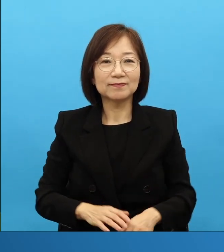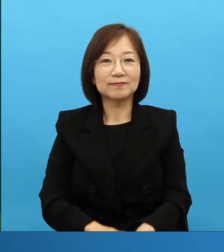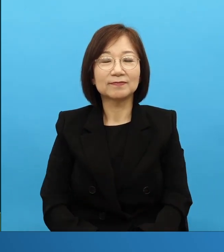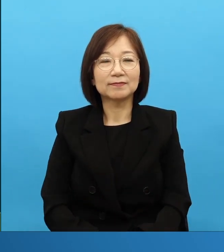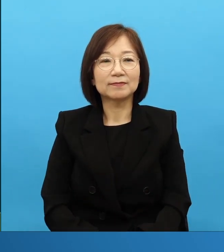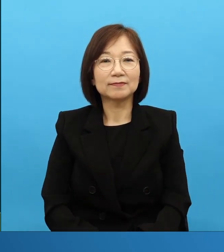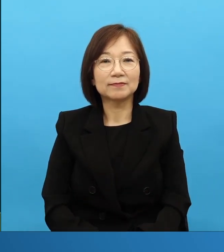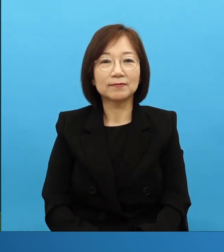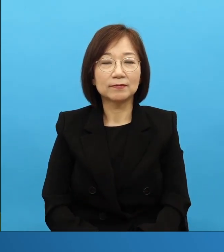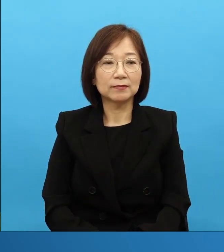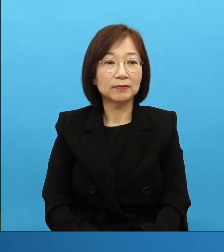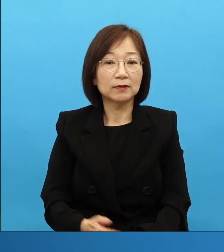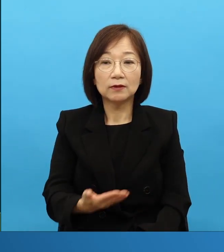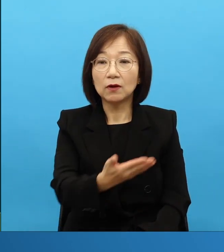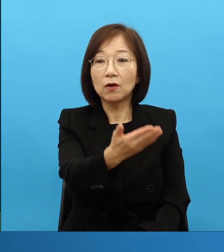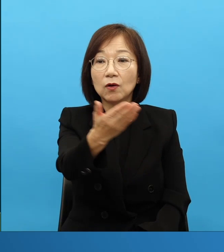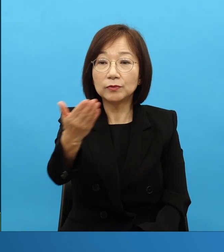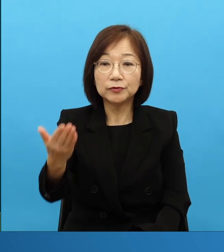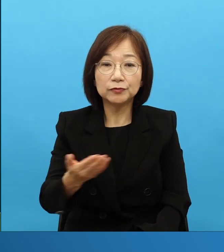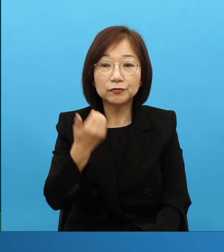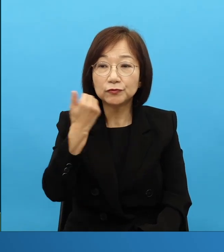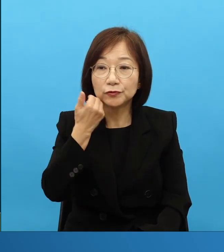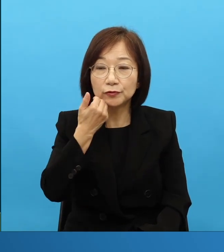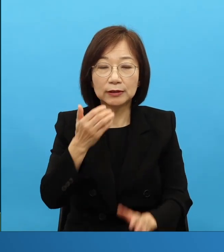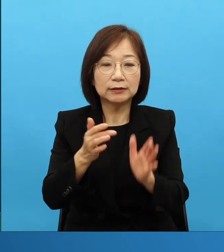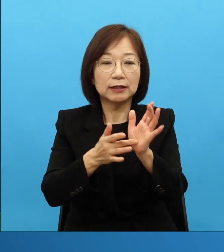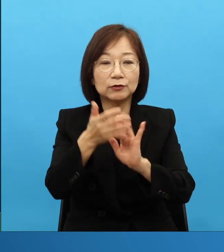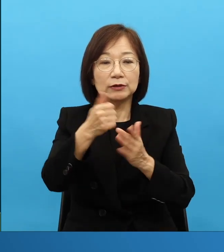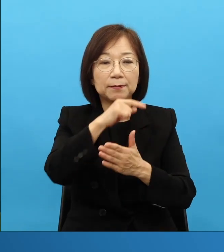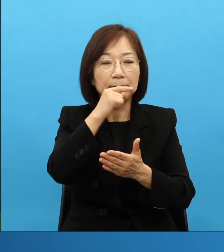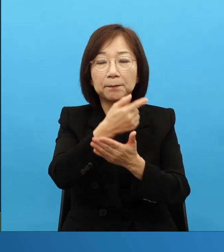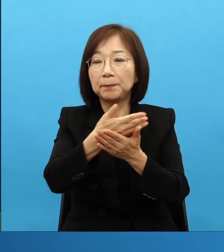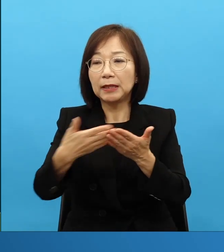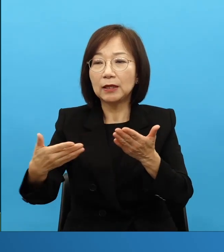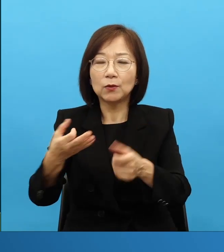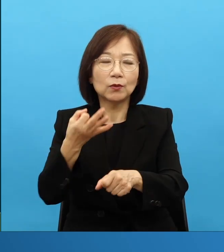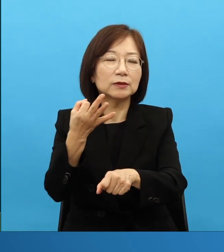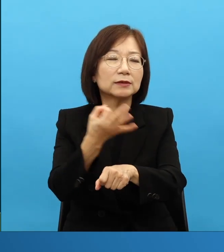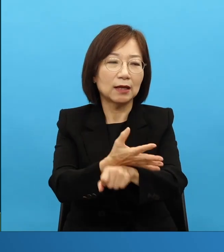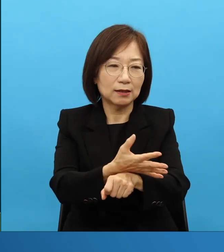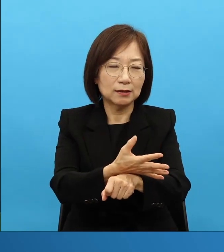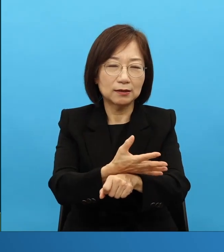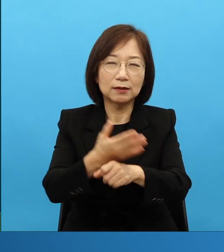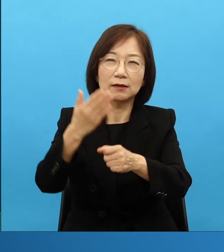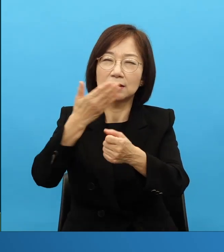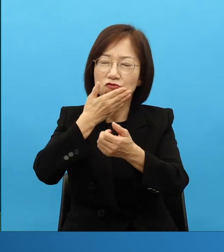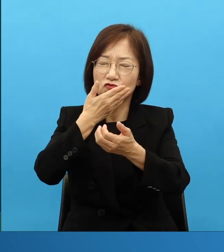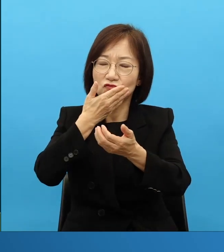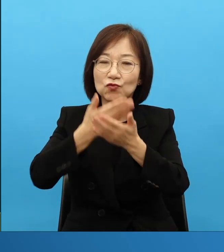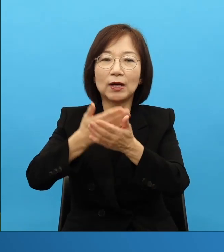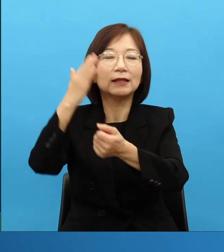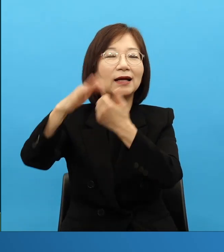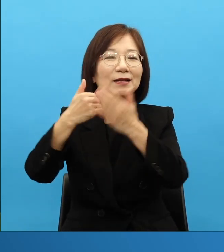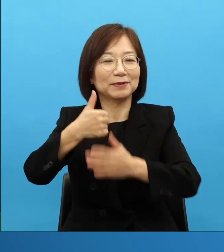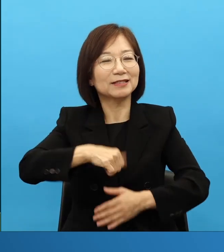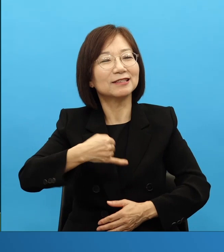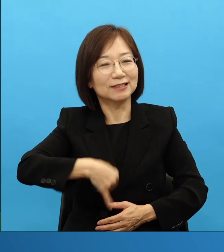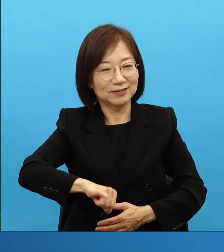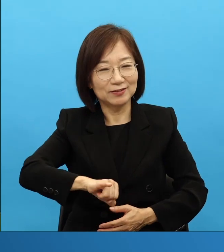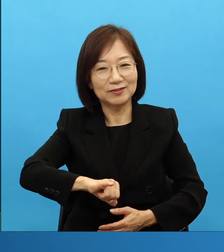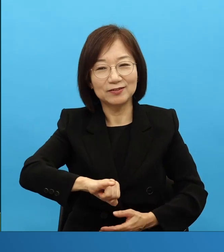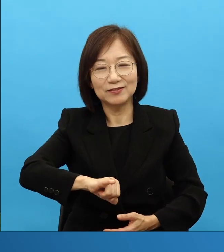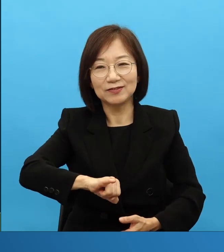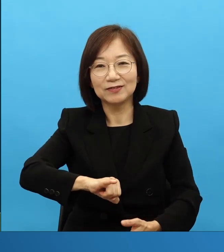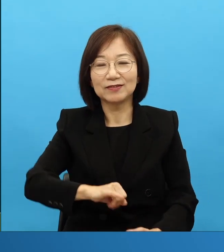피로 값주고 산 하나님의 자녀요. 예배 드리기까지 왔다니까요. You are the precious people of God, the children of God. You have come here to